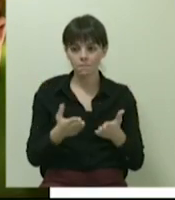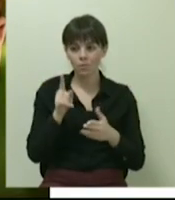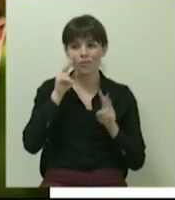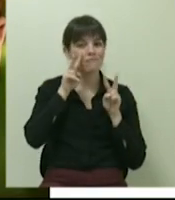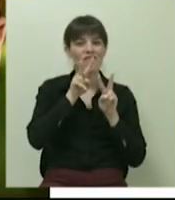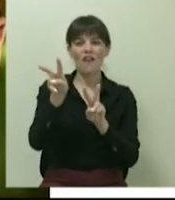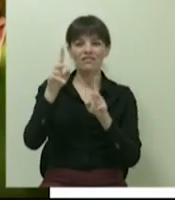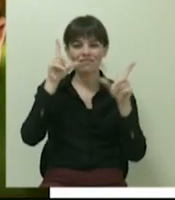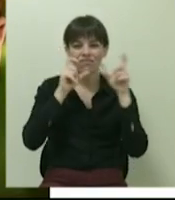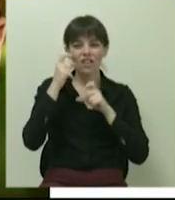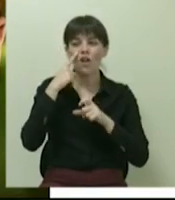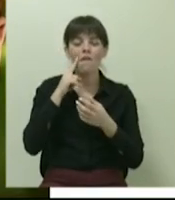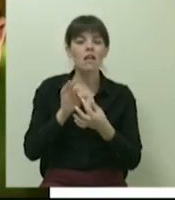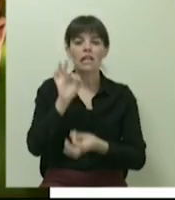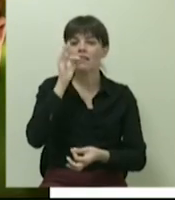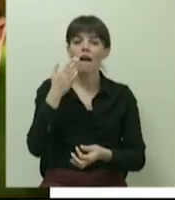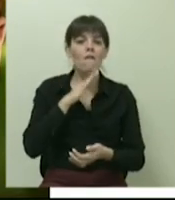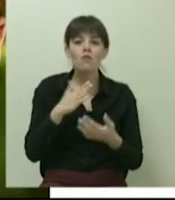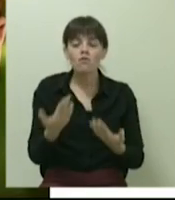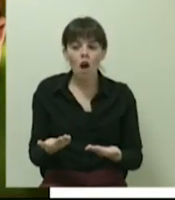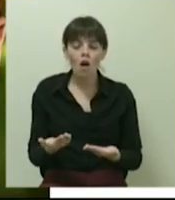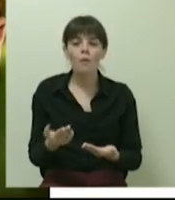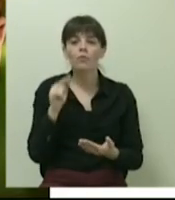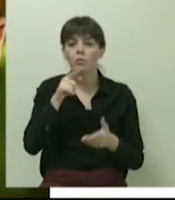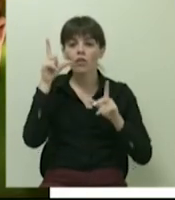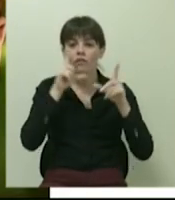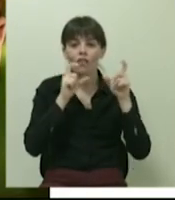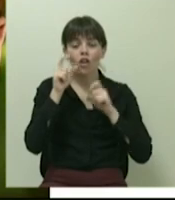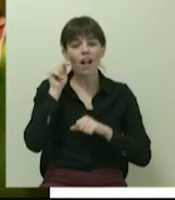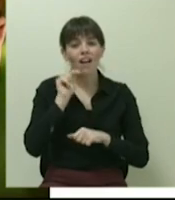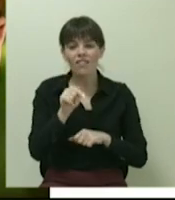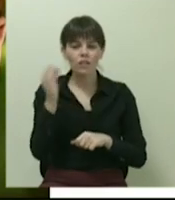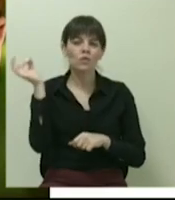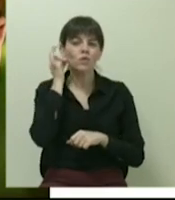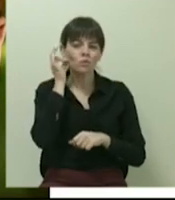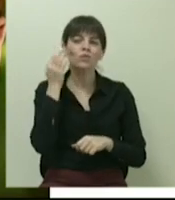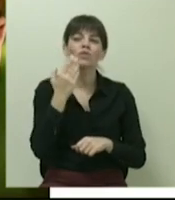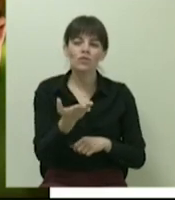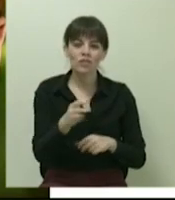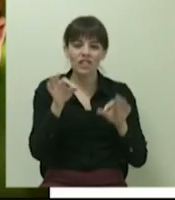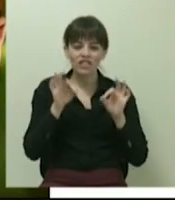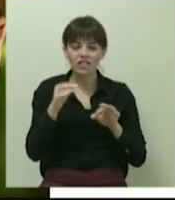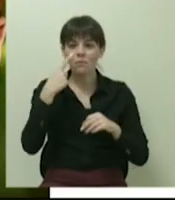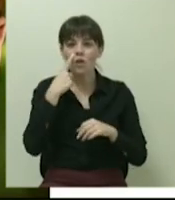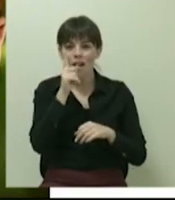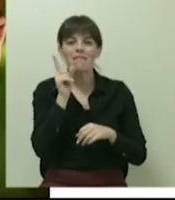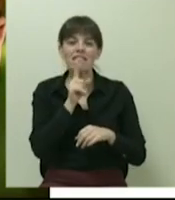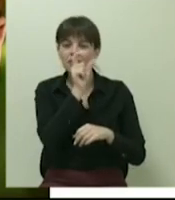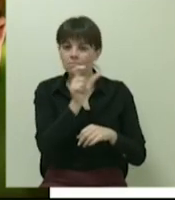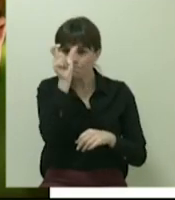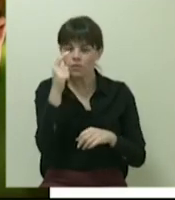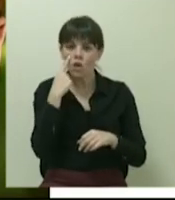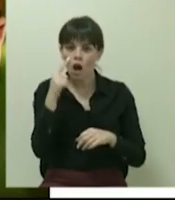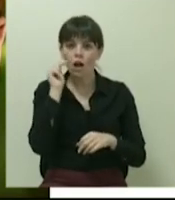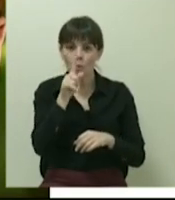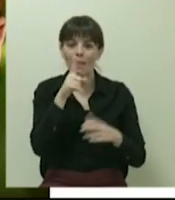gördüğünüz insanlar yok. Böyle insanlar yok. Bu fotoğrafları duymuşsunuzdur. Şimdiki adı Stable Diffusion olan